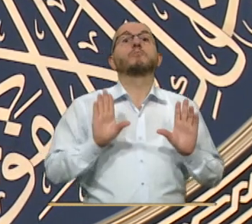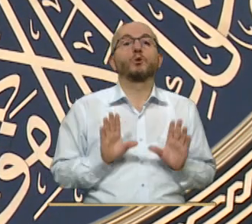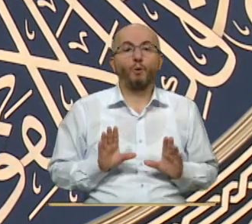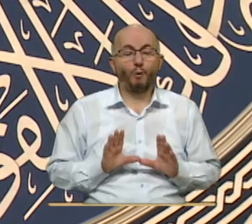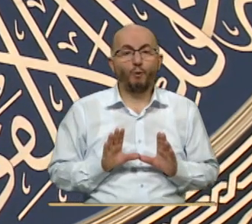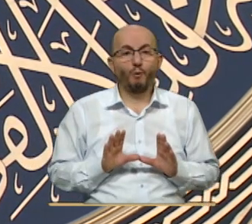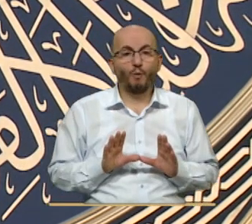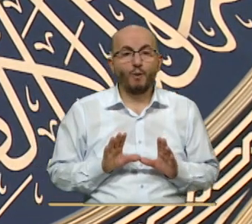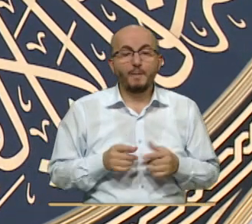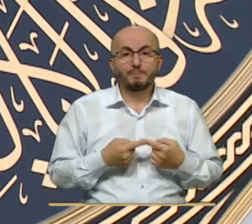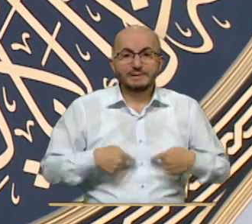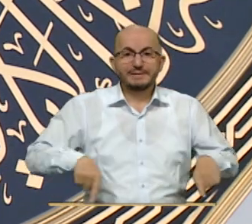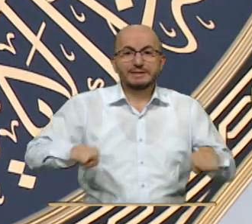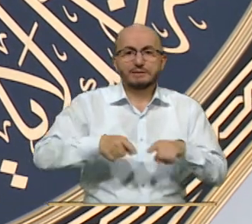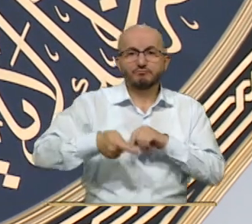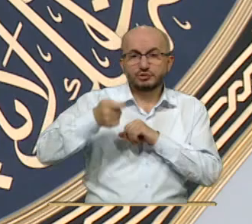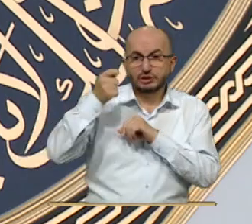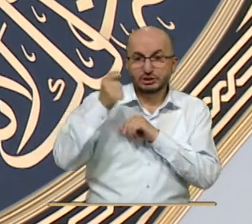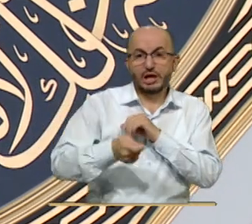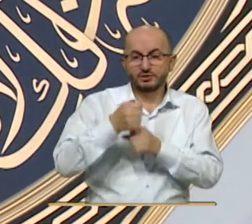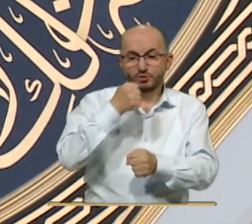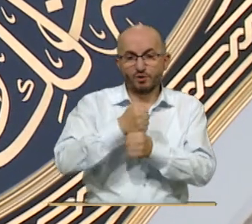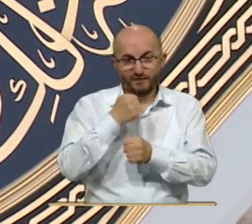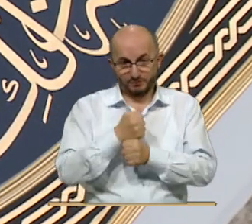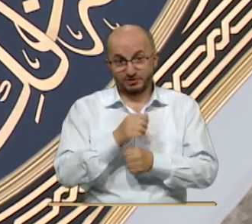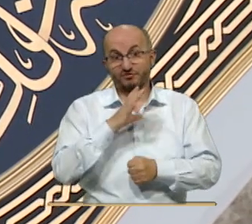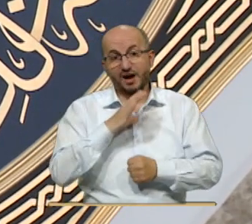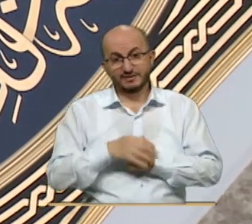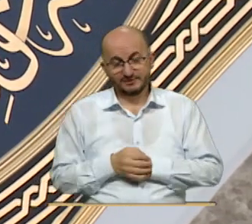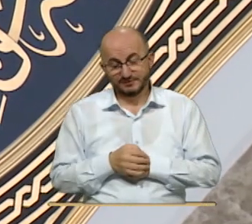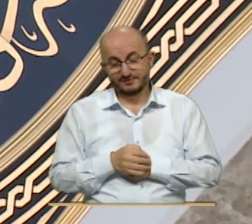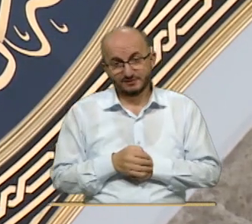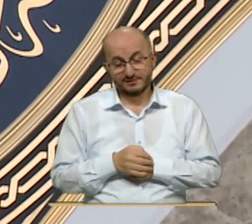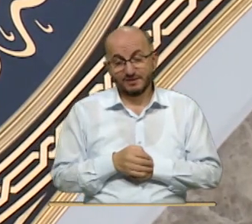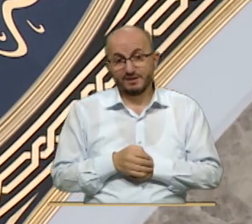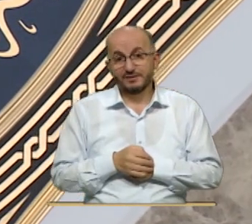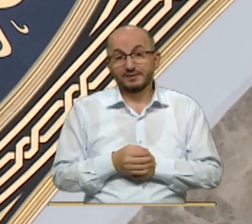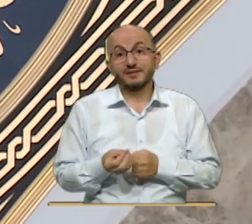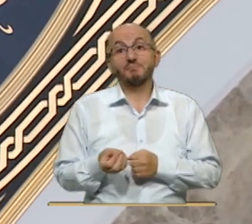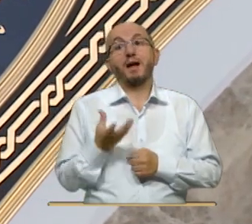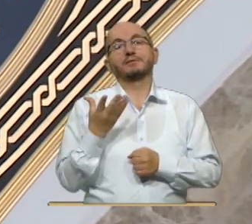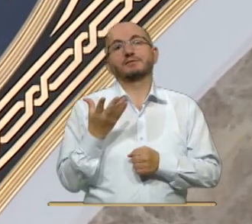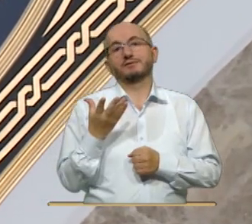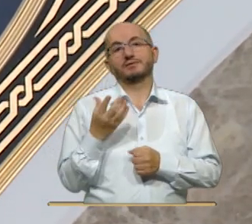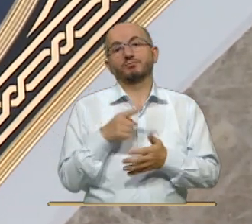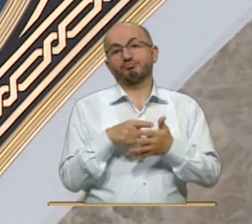kardeşlerim. Bizim asli bir görevimiz daha var. Bunlar yeterli değildir.